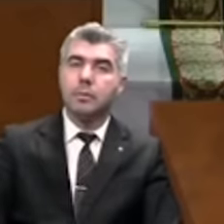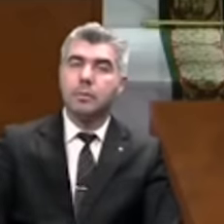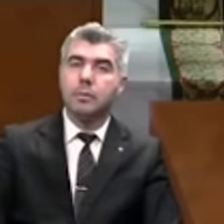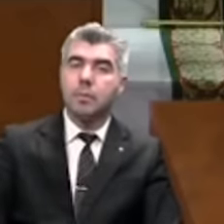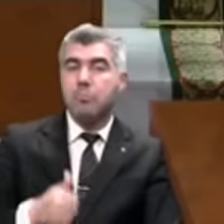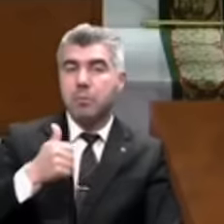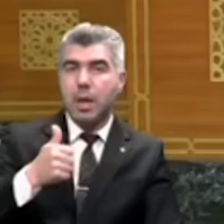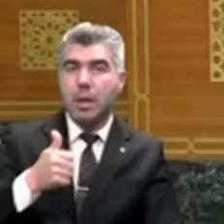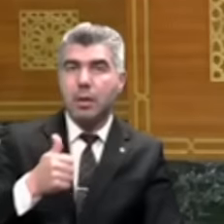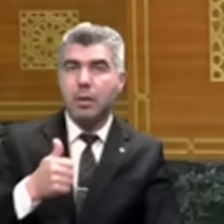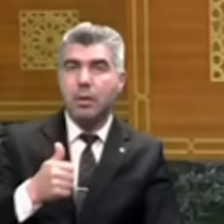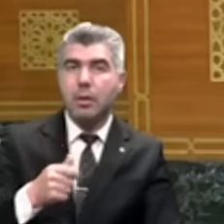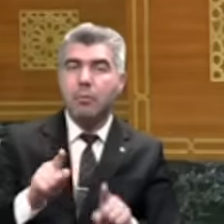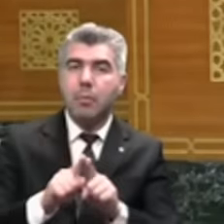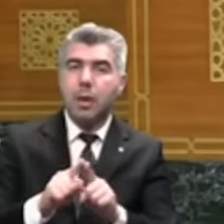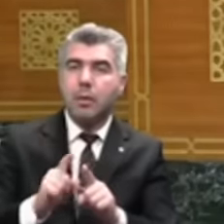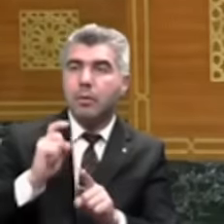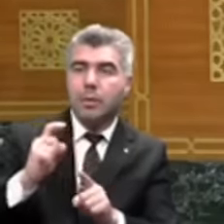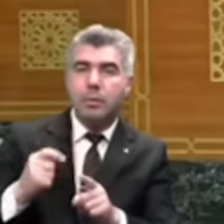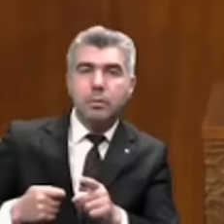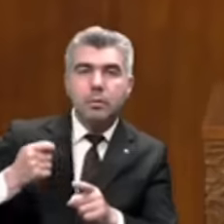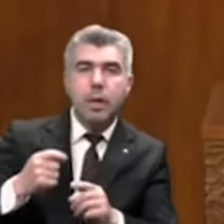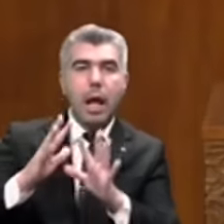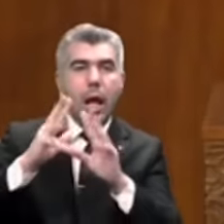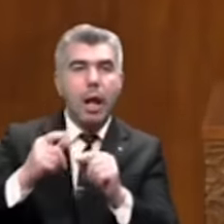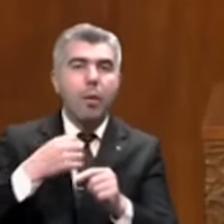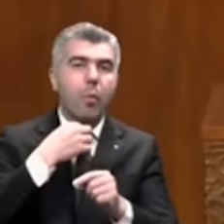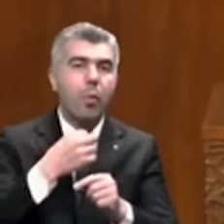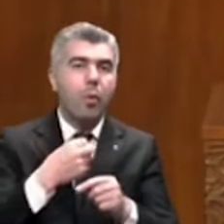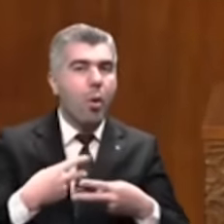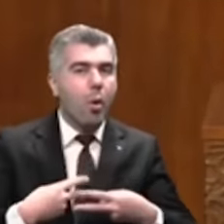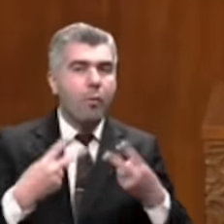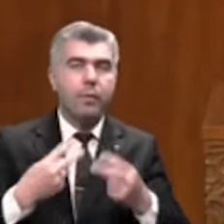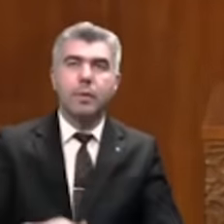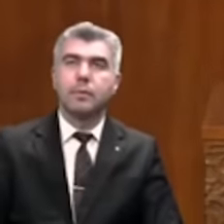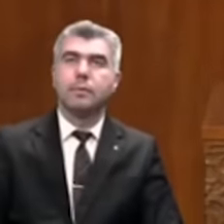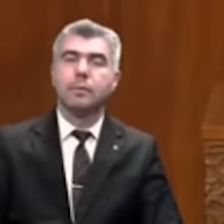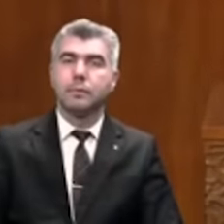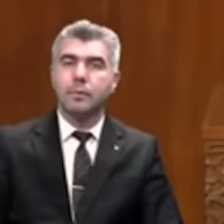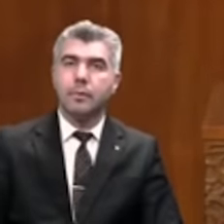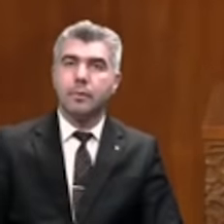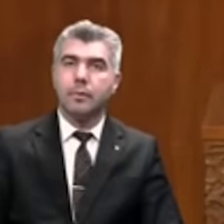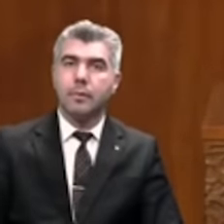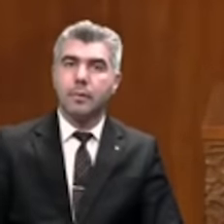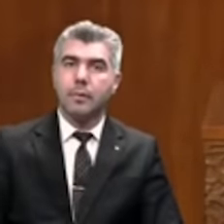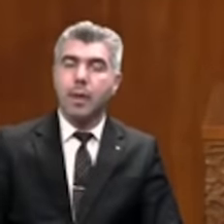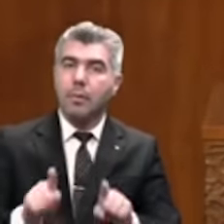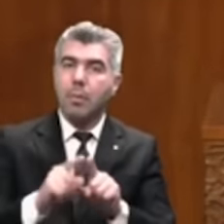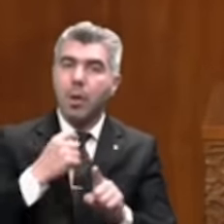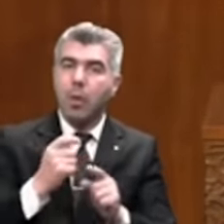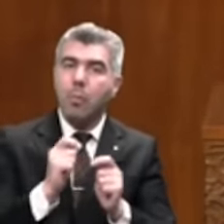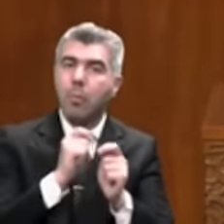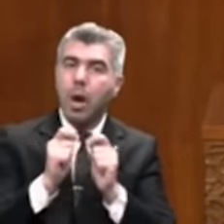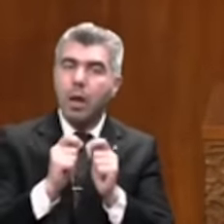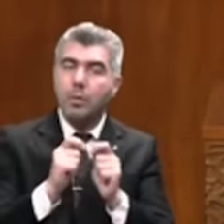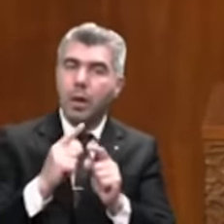مزيان، الا بغى حتى واحد ما يتخلص يمكن نبقاو نعطيو في ارقام، ما يمكنش. وصلنا النهايه ديال النقاش في